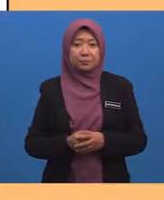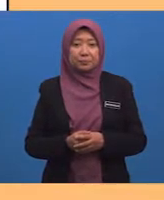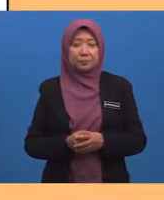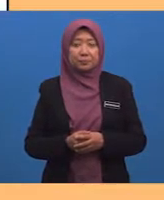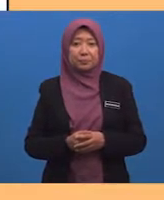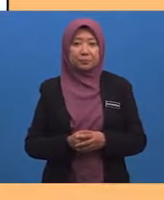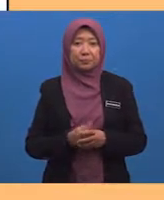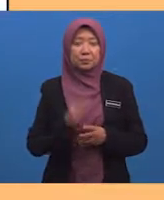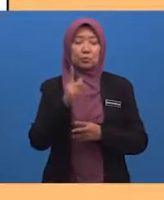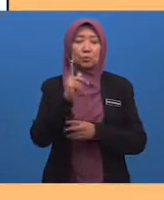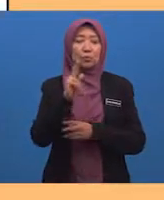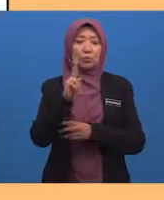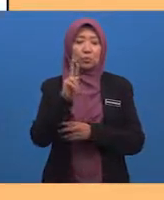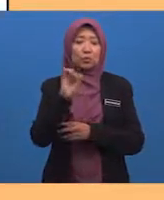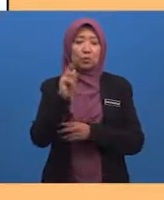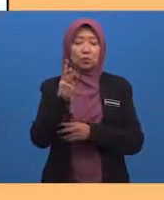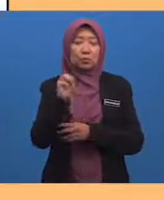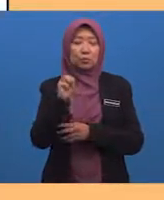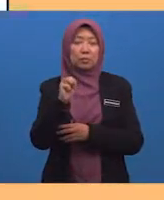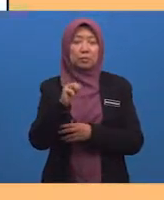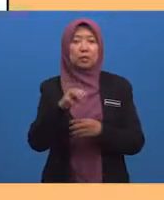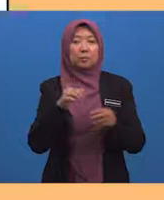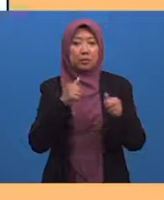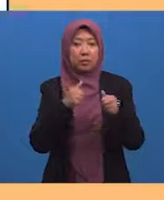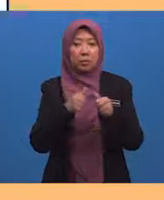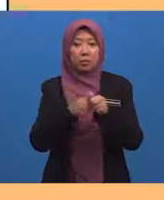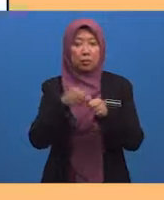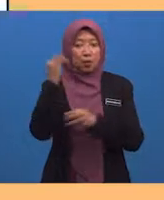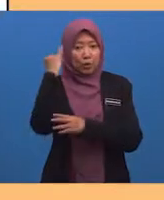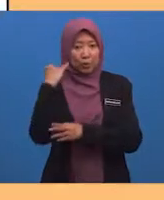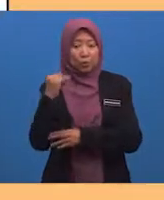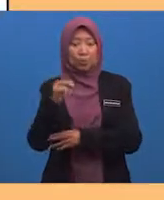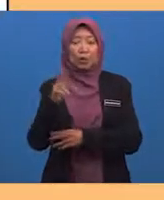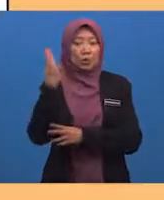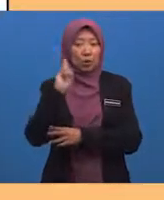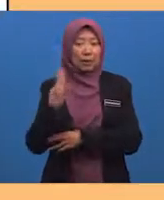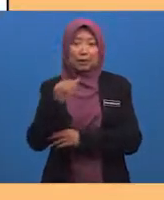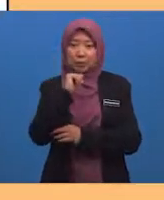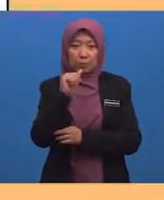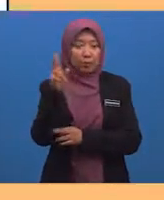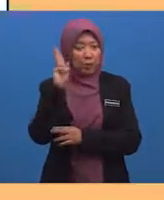Kurikulum di dayah merangkumi ilmu keagamaan dan ilmu bukan agama.